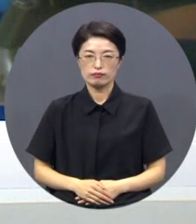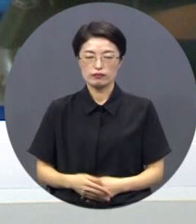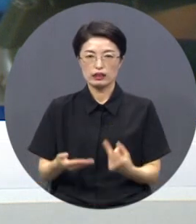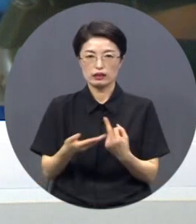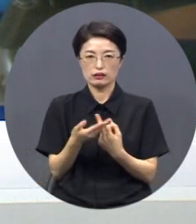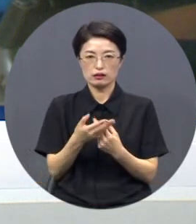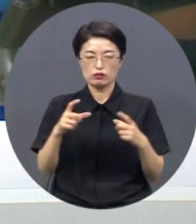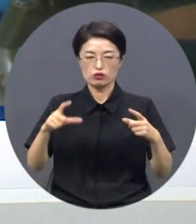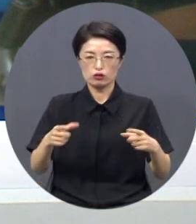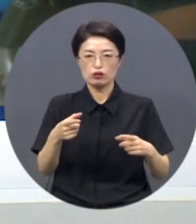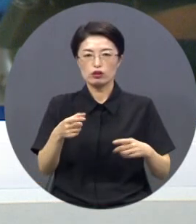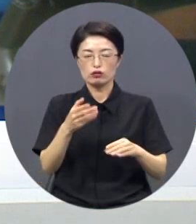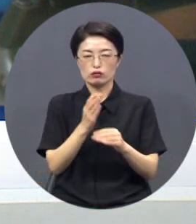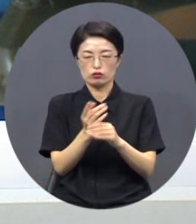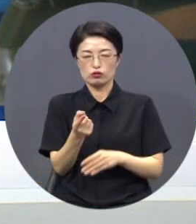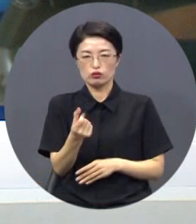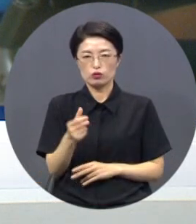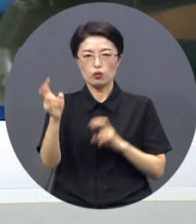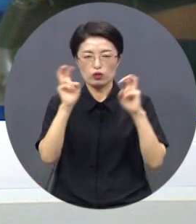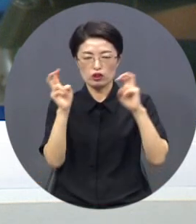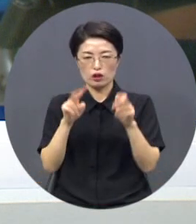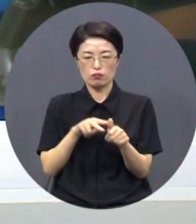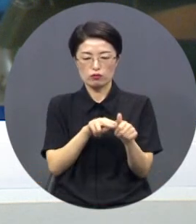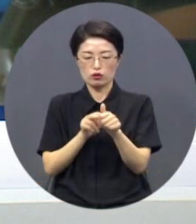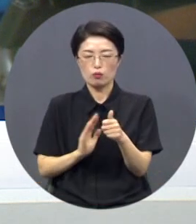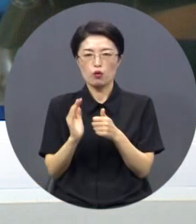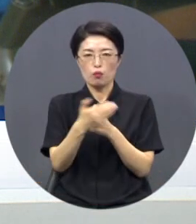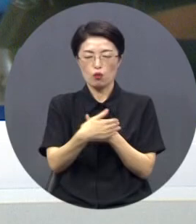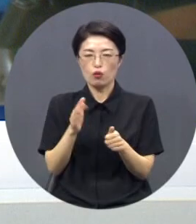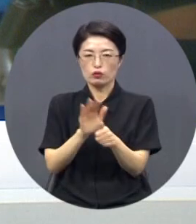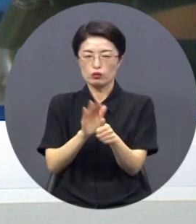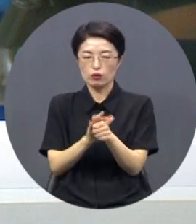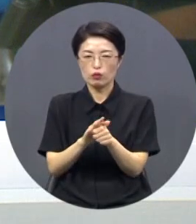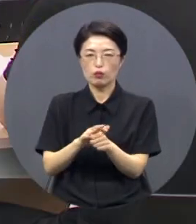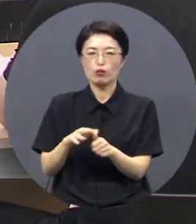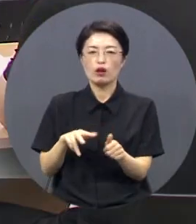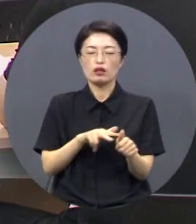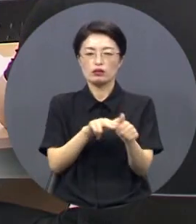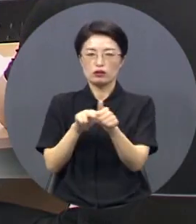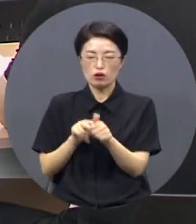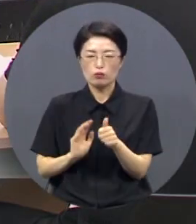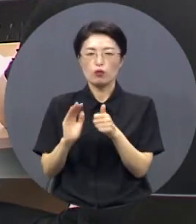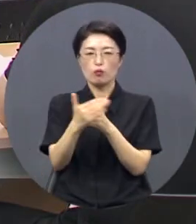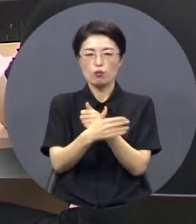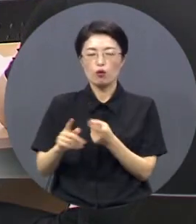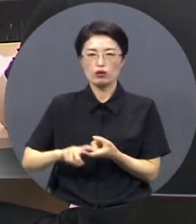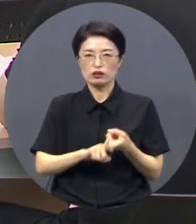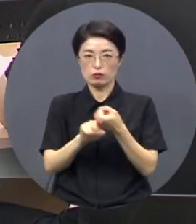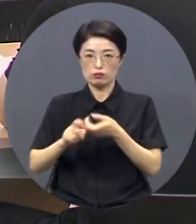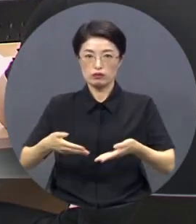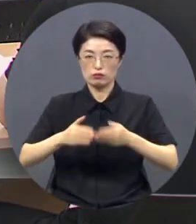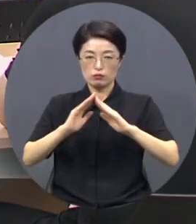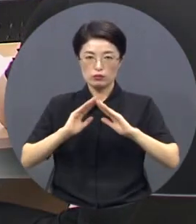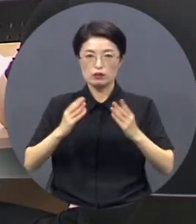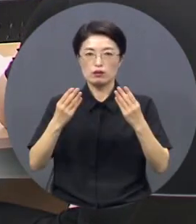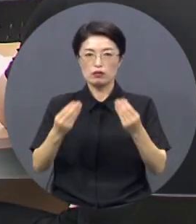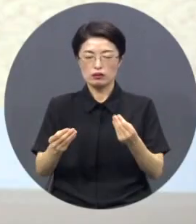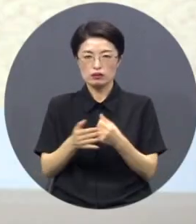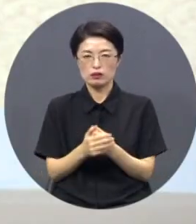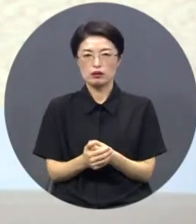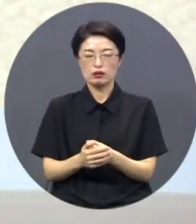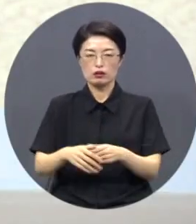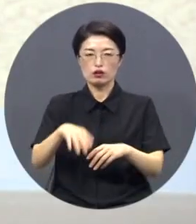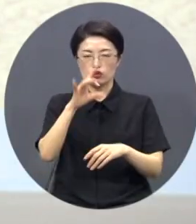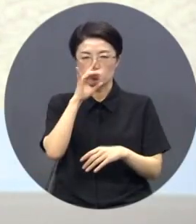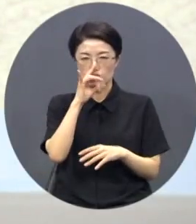제주 지역 중소기업들의 정보 보호를 도와줄 정보 보호 협의체가 출범했습니다. 화기부